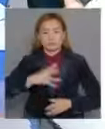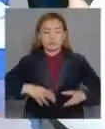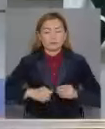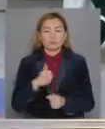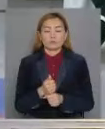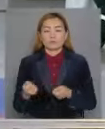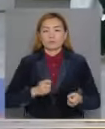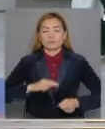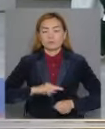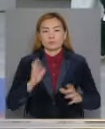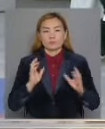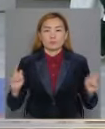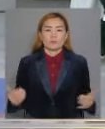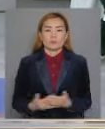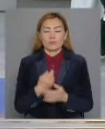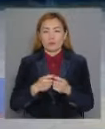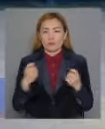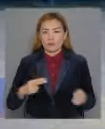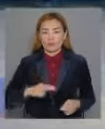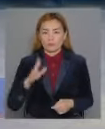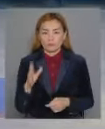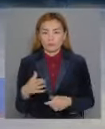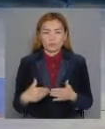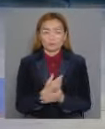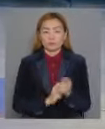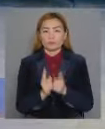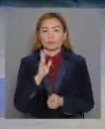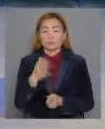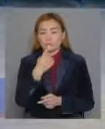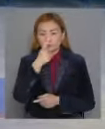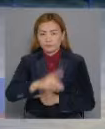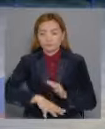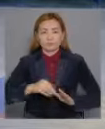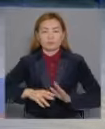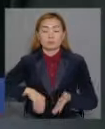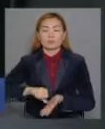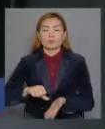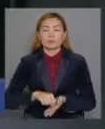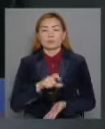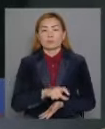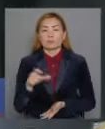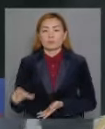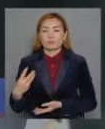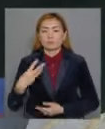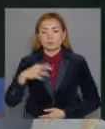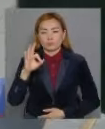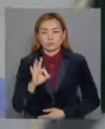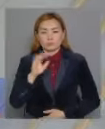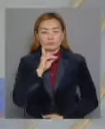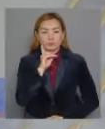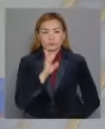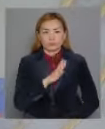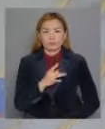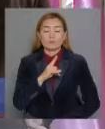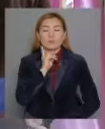негізгі саяси институты қайта іске қосылады және жаңартылады. Биылғы сайлауға қатысушы үміткерлердің 30% жастар болған, ал